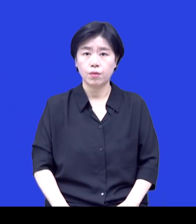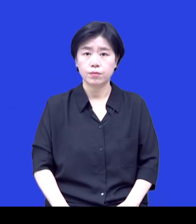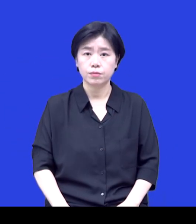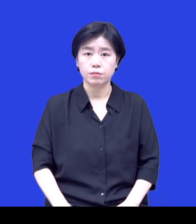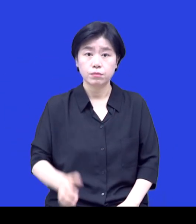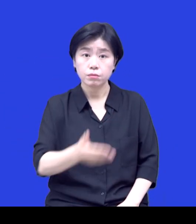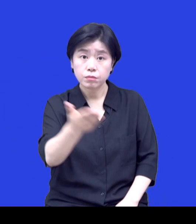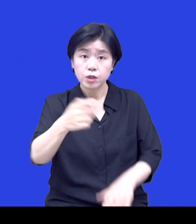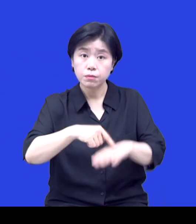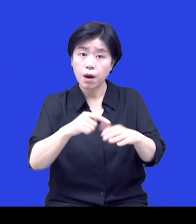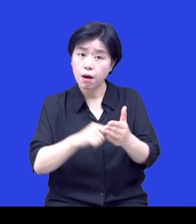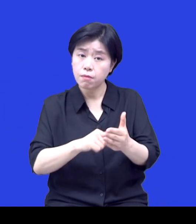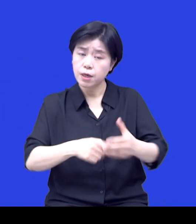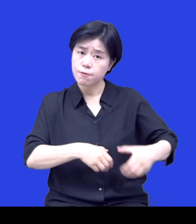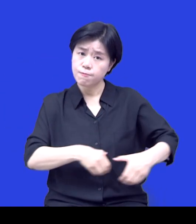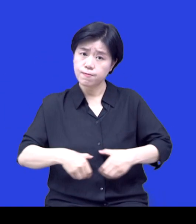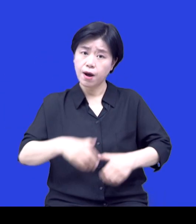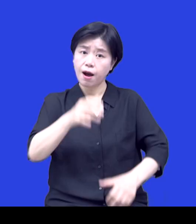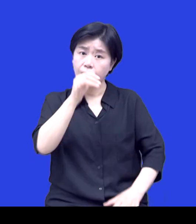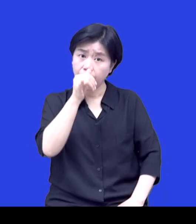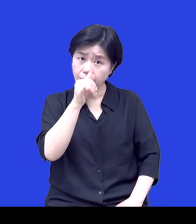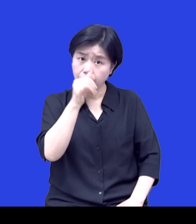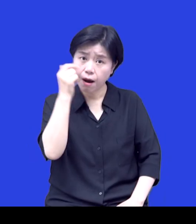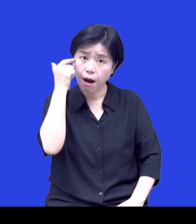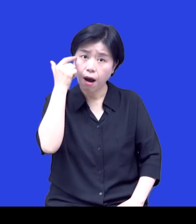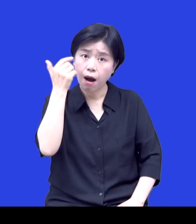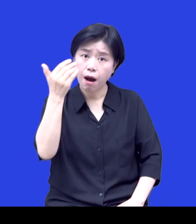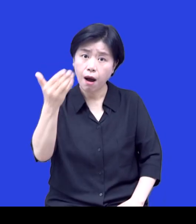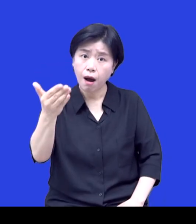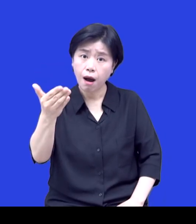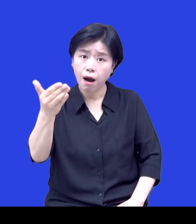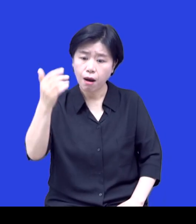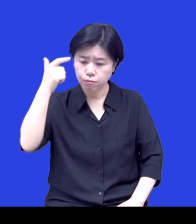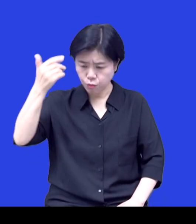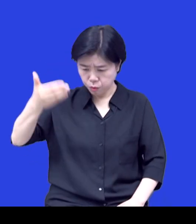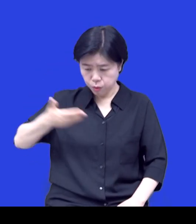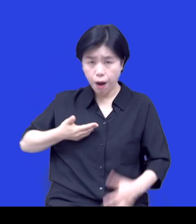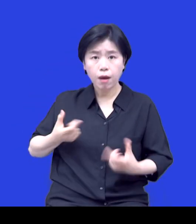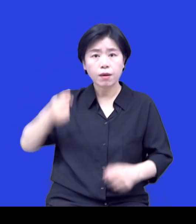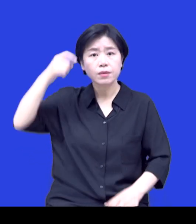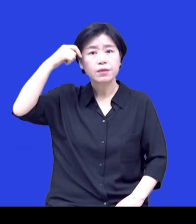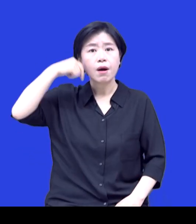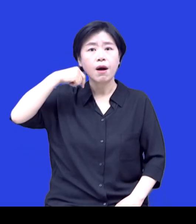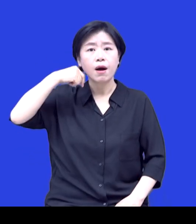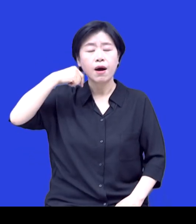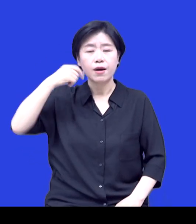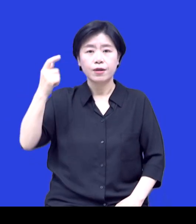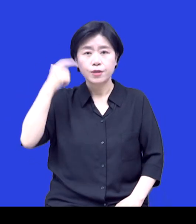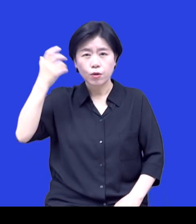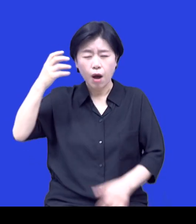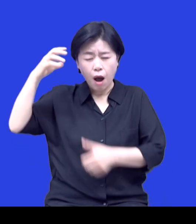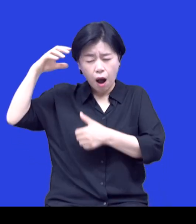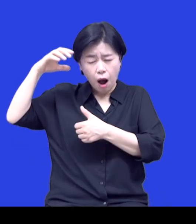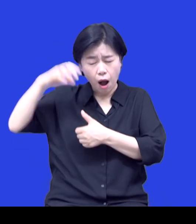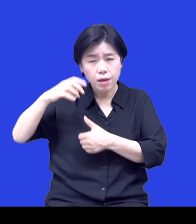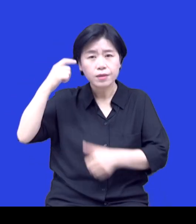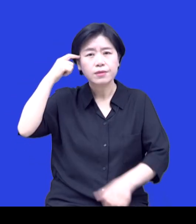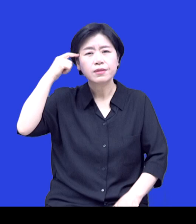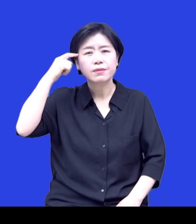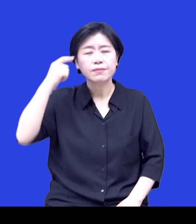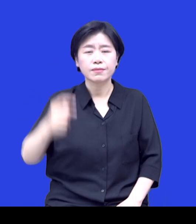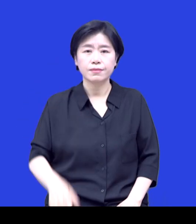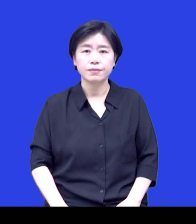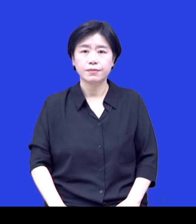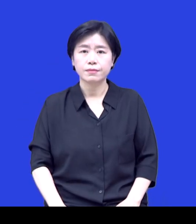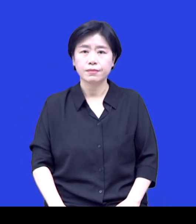마음에 주저함이 있느냐. 아. 와, 근데 그때부터 성령의 압박이 막 오는데 그런데 알잖아요. 내가 네.